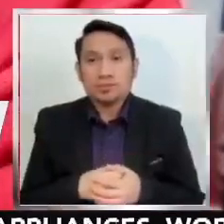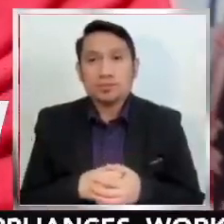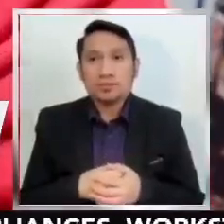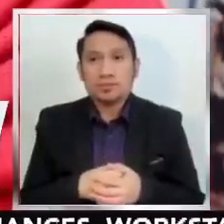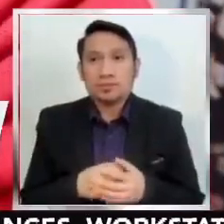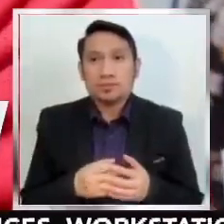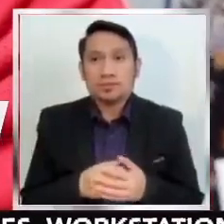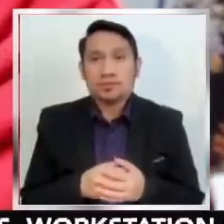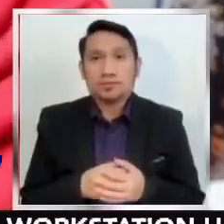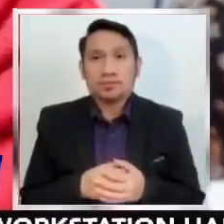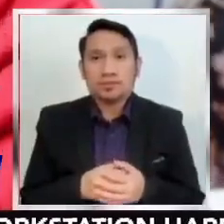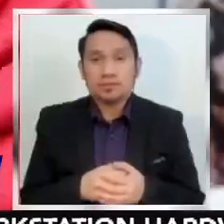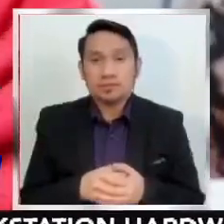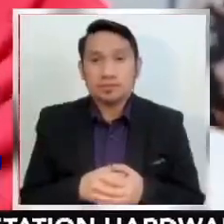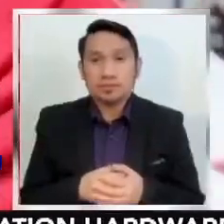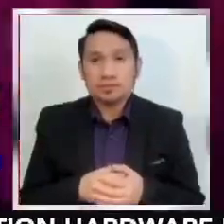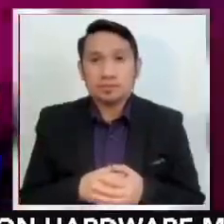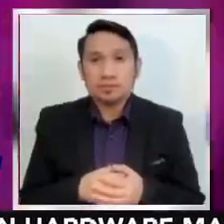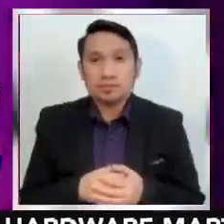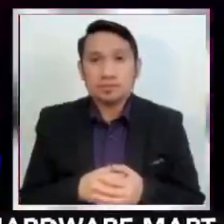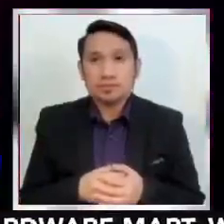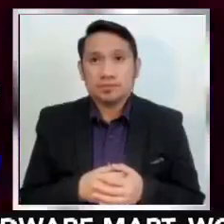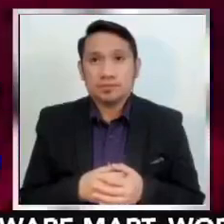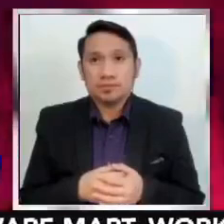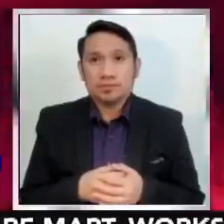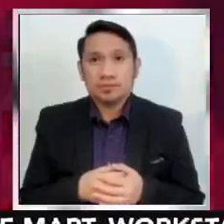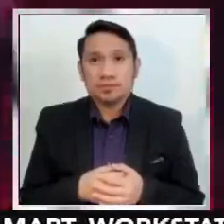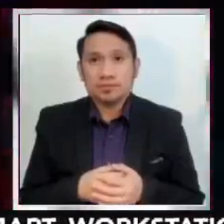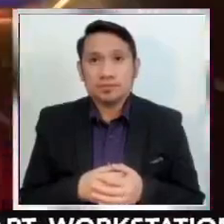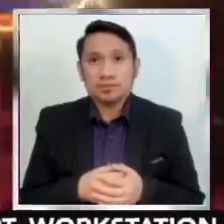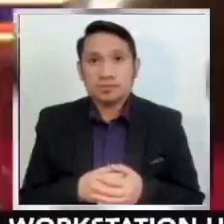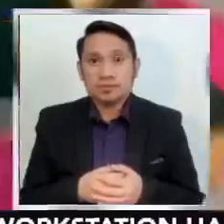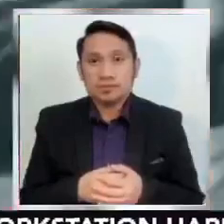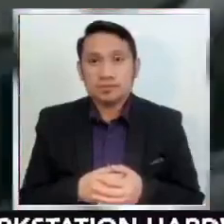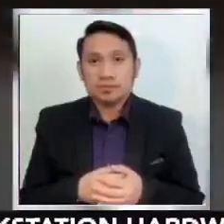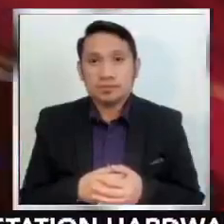incredible, kind person.